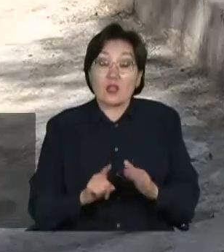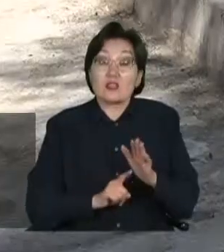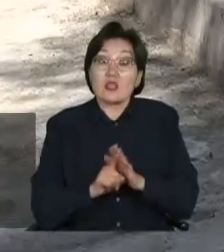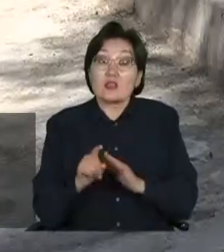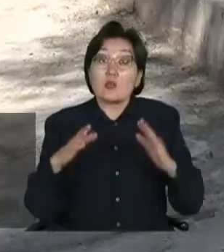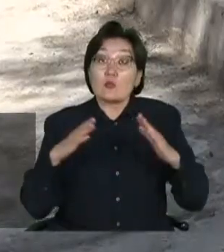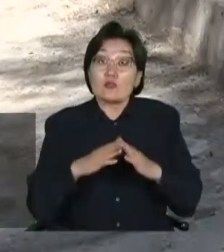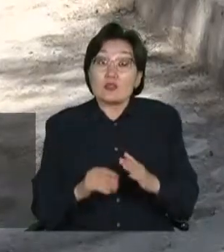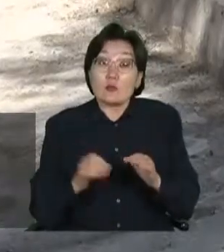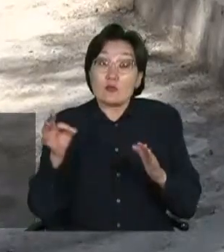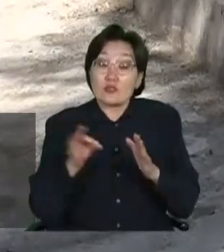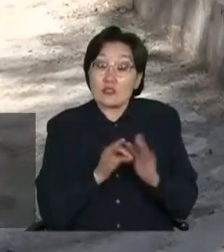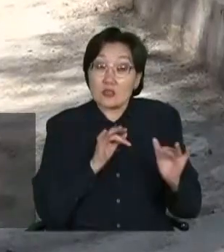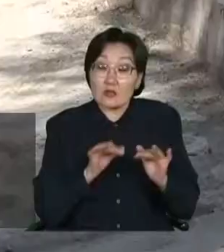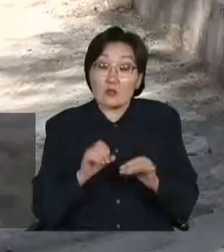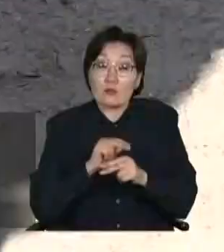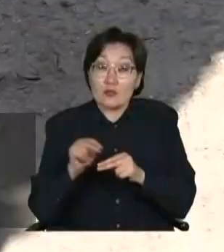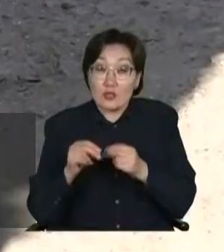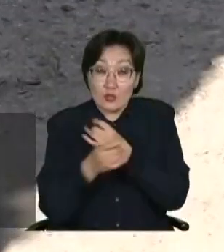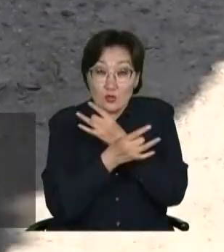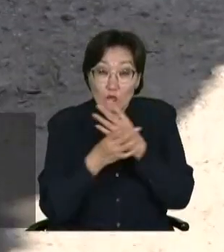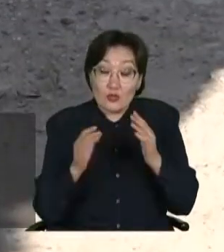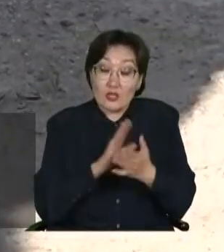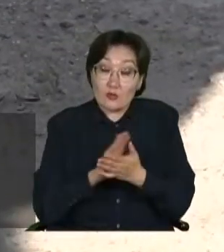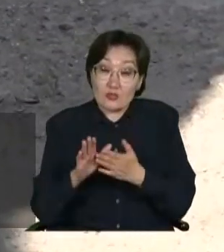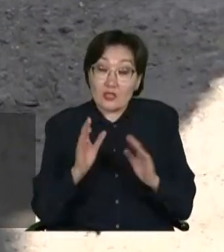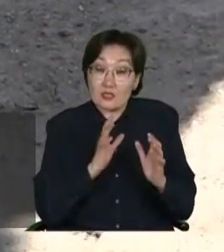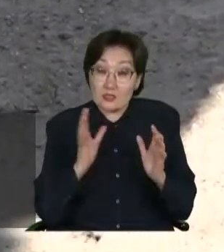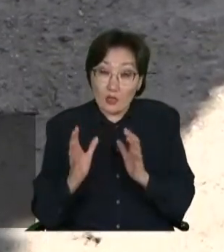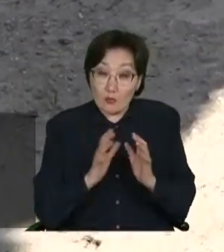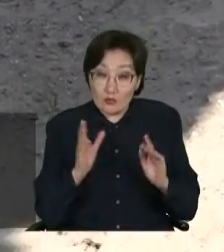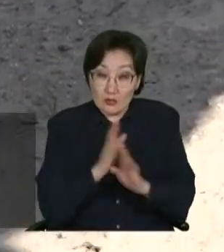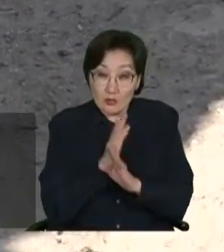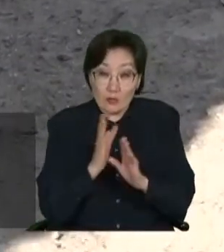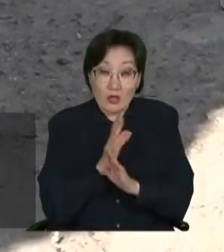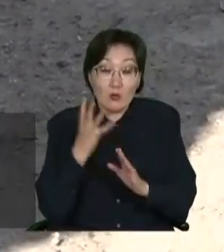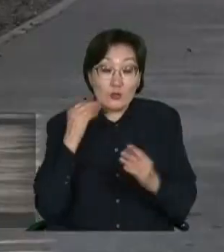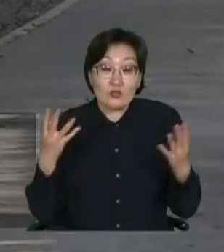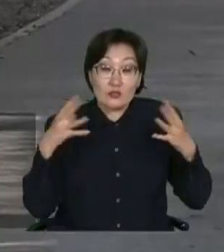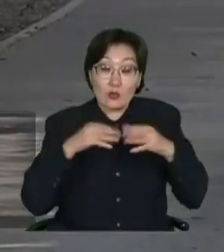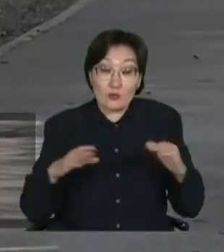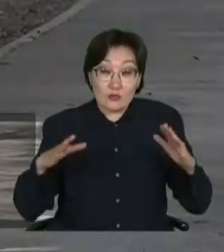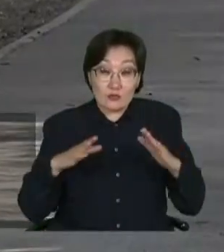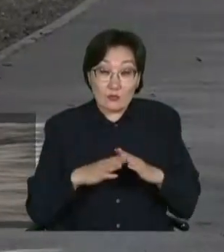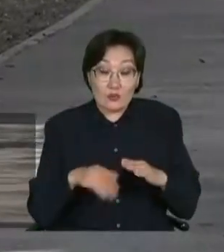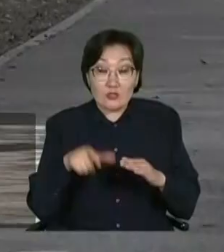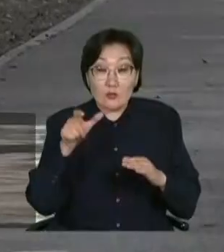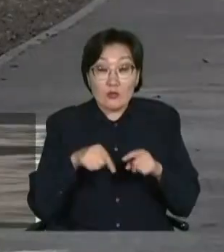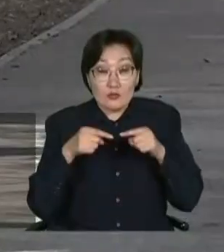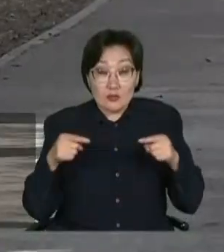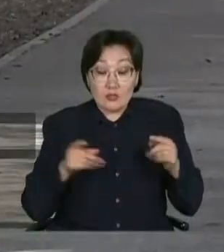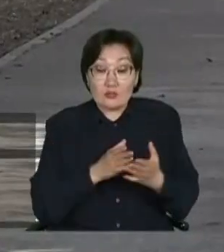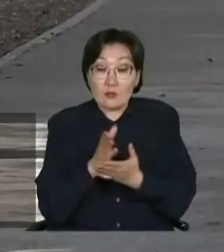цель кампании – привить культуру чистоты и заботы об экологии. Алматы – наш общий дом уже объединил людей из разных